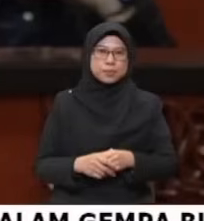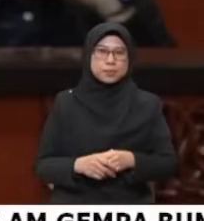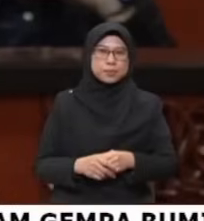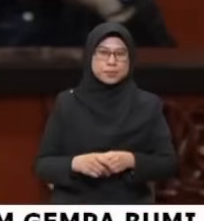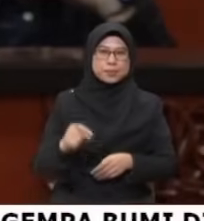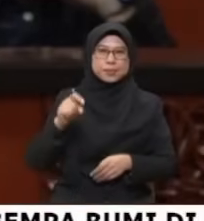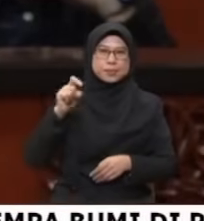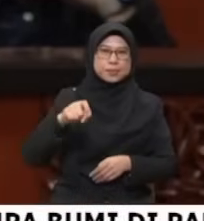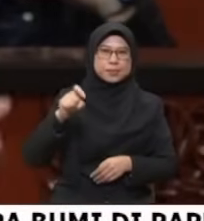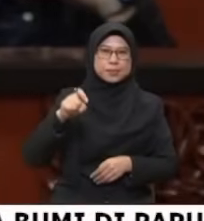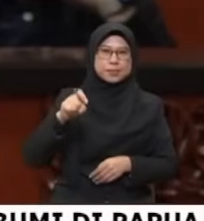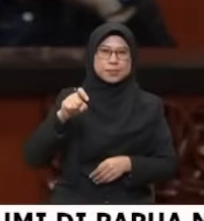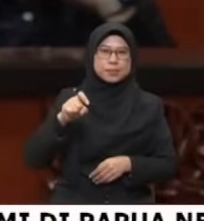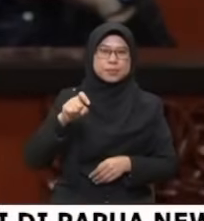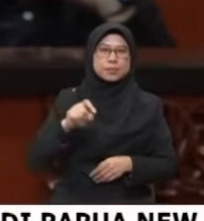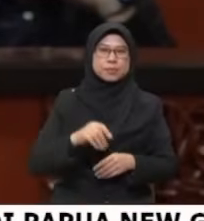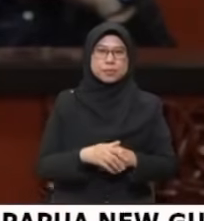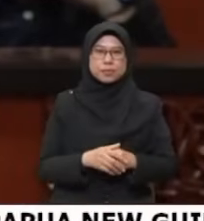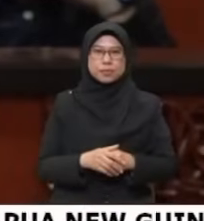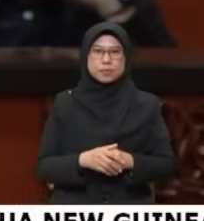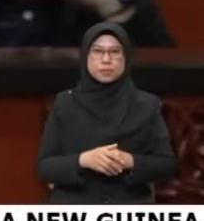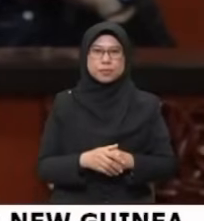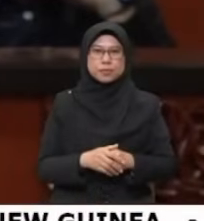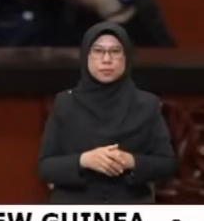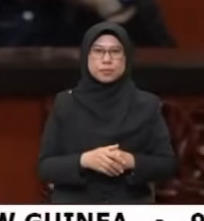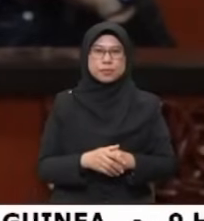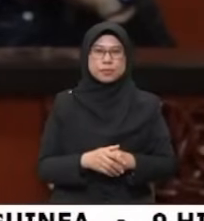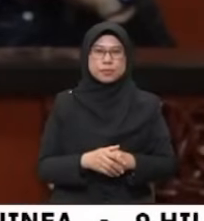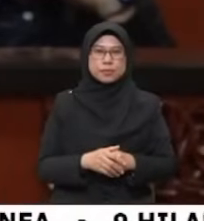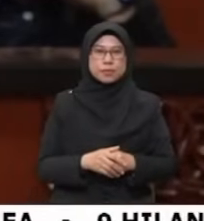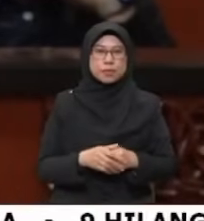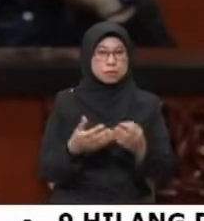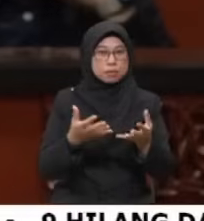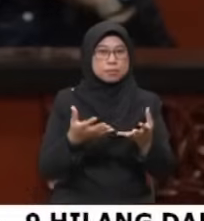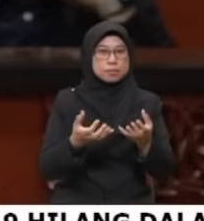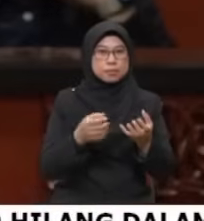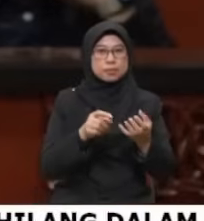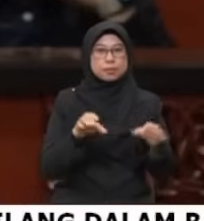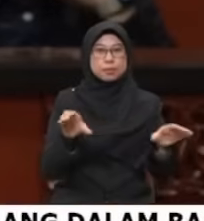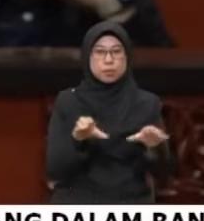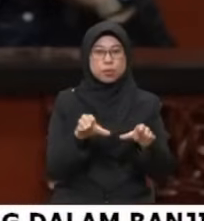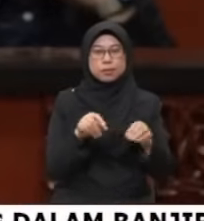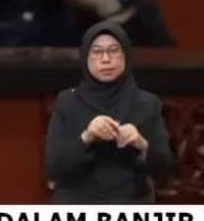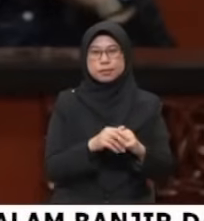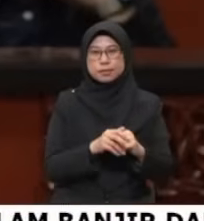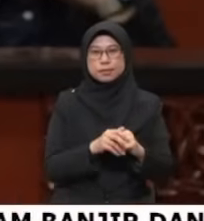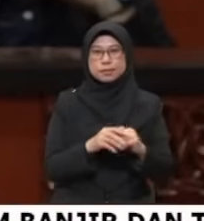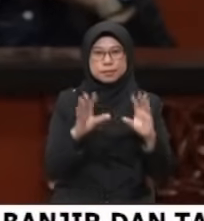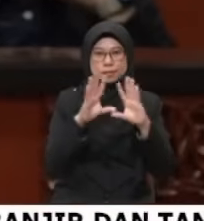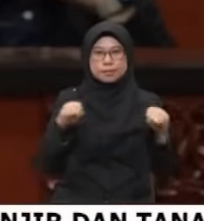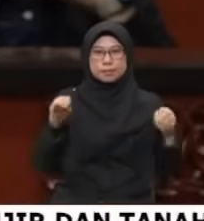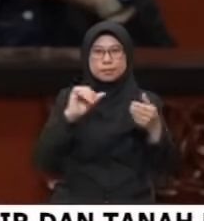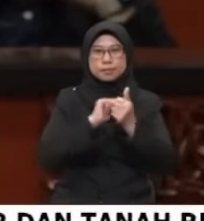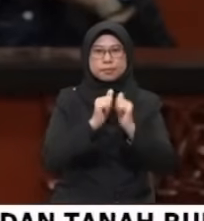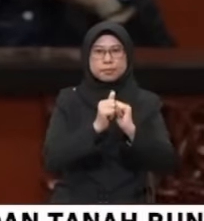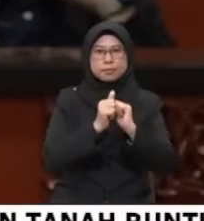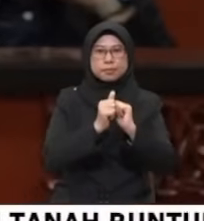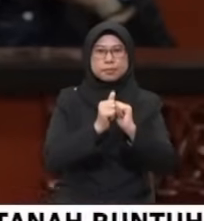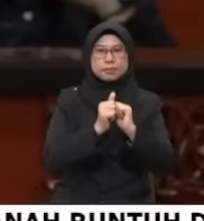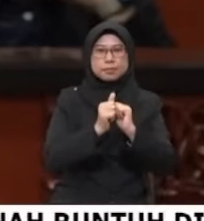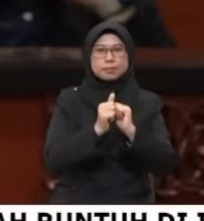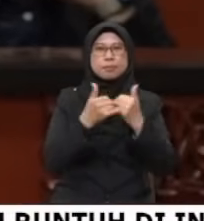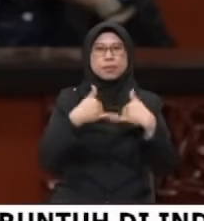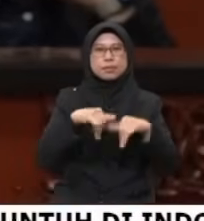perlu yang backlog yang sepertia kita nak buat ni nak nak selesaikan kita masih